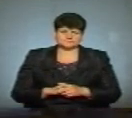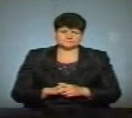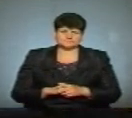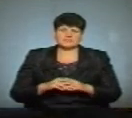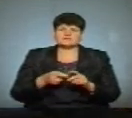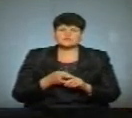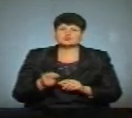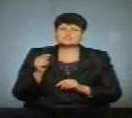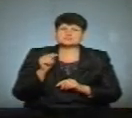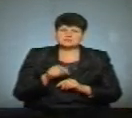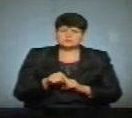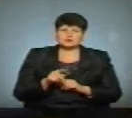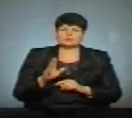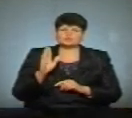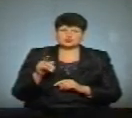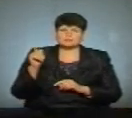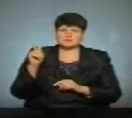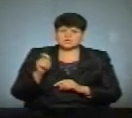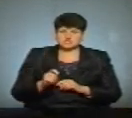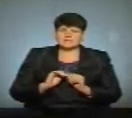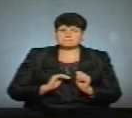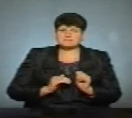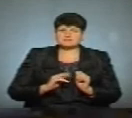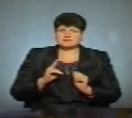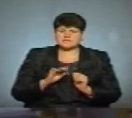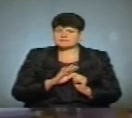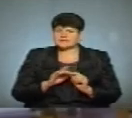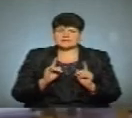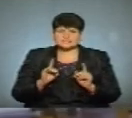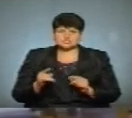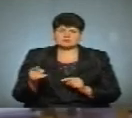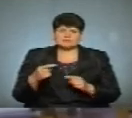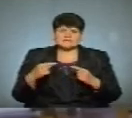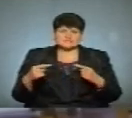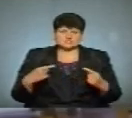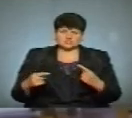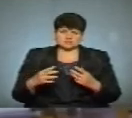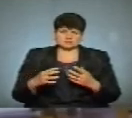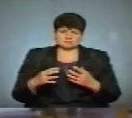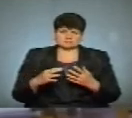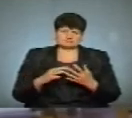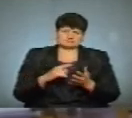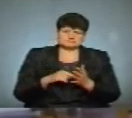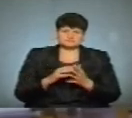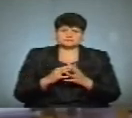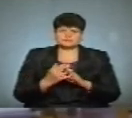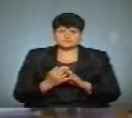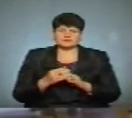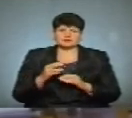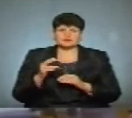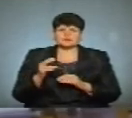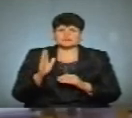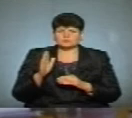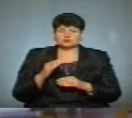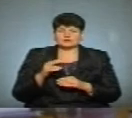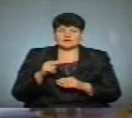зв'язку з тим, що туди будуть приїжджати підприємці не лише з Тернополя, а з інших населених пунктів, відповідно КПП будуть